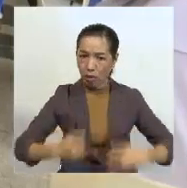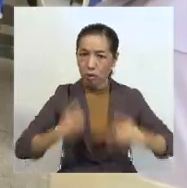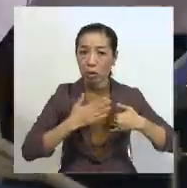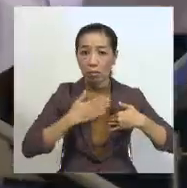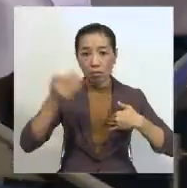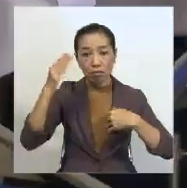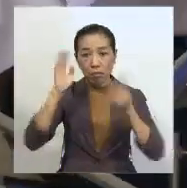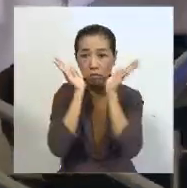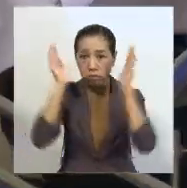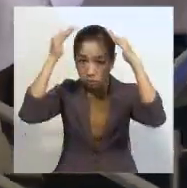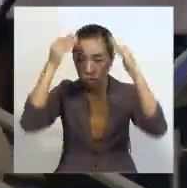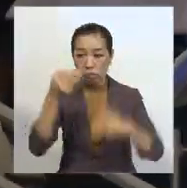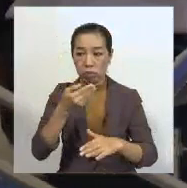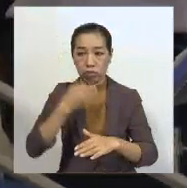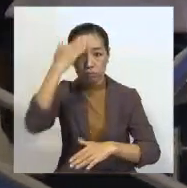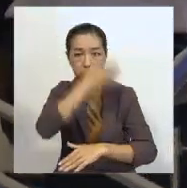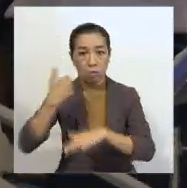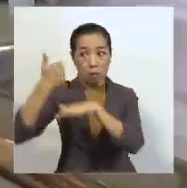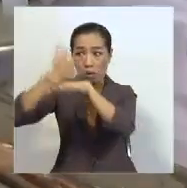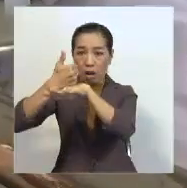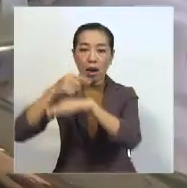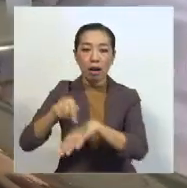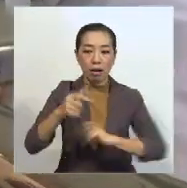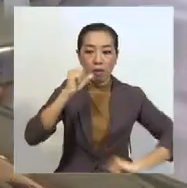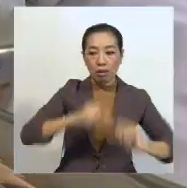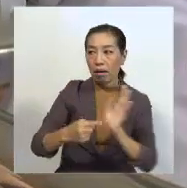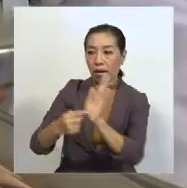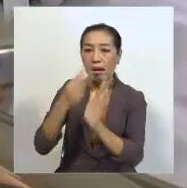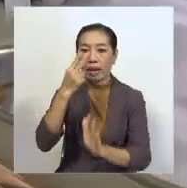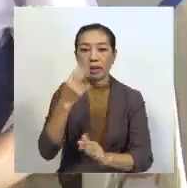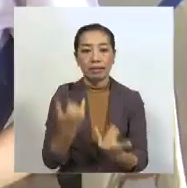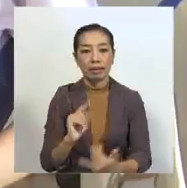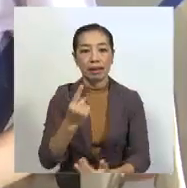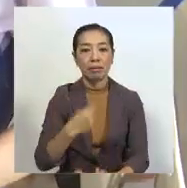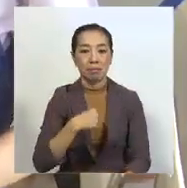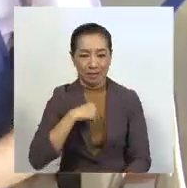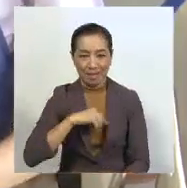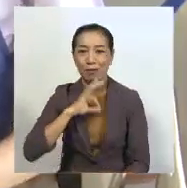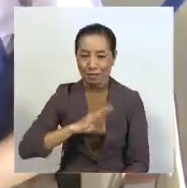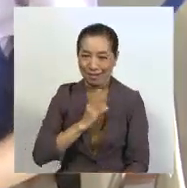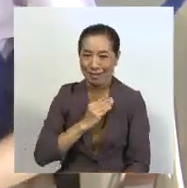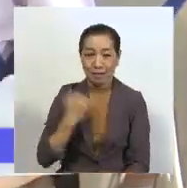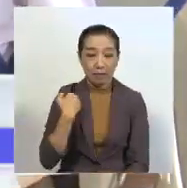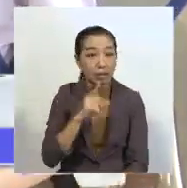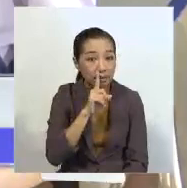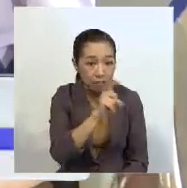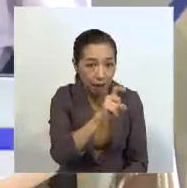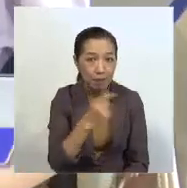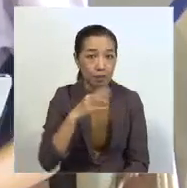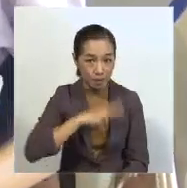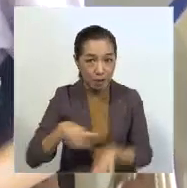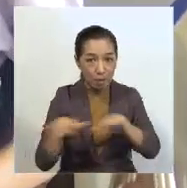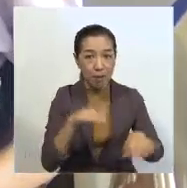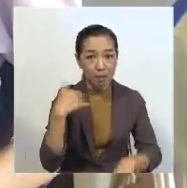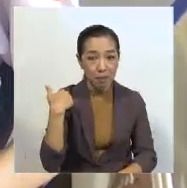พระพักตร์ประมุขแห่งคริสตจักรโรมันคาทอลิก ตื่นเต้นมากค่ะ ตื่นเต้นมากตอนนี้เราคิดว่าเราพร้อมขนาดไหนแล้